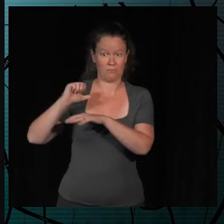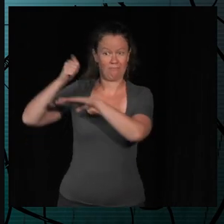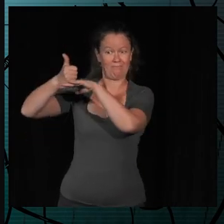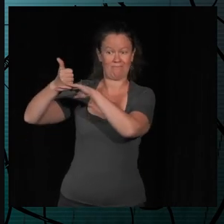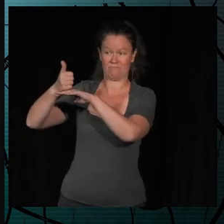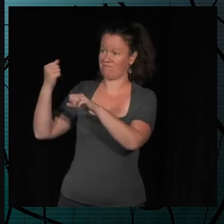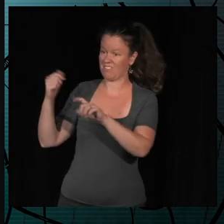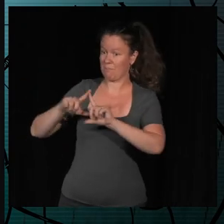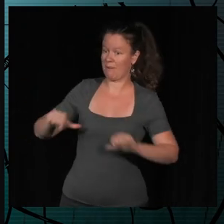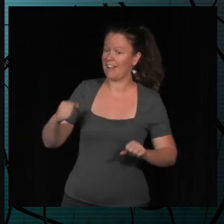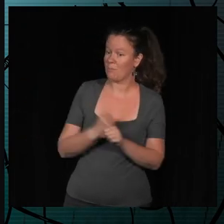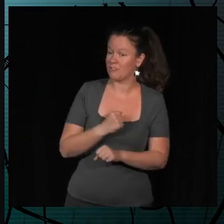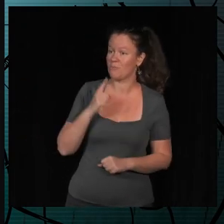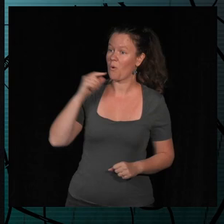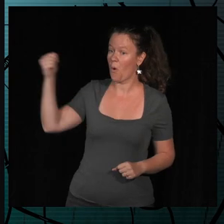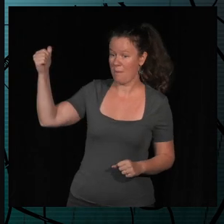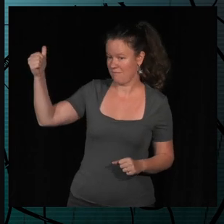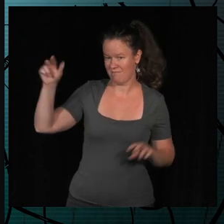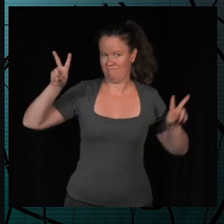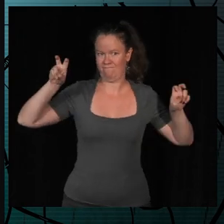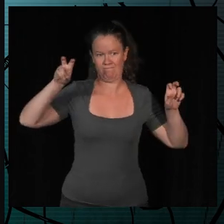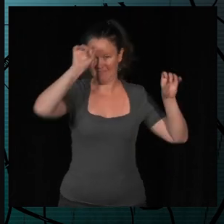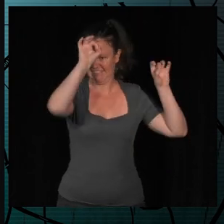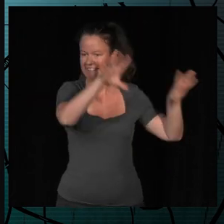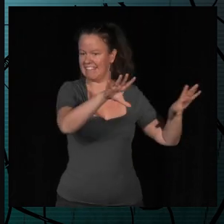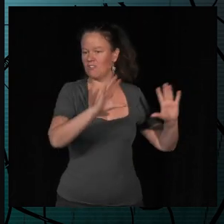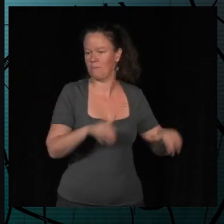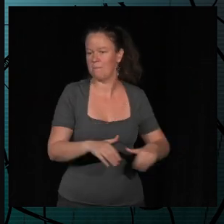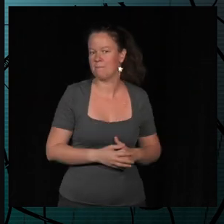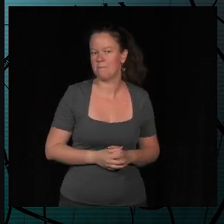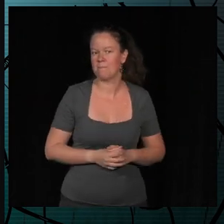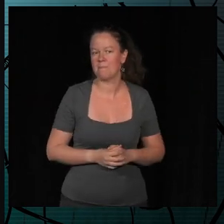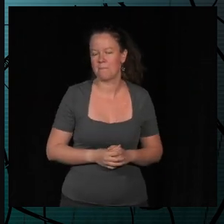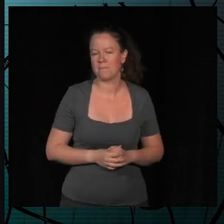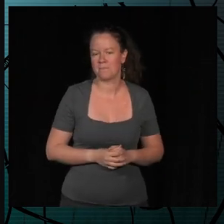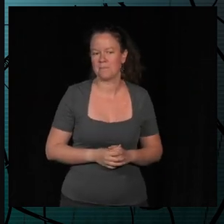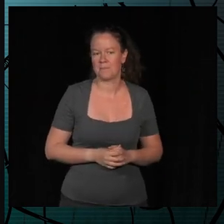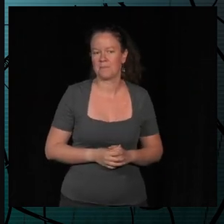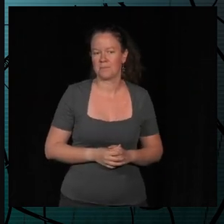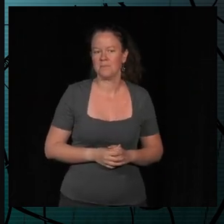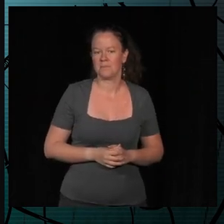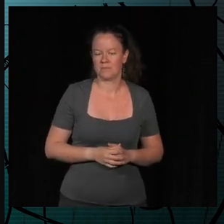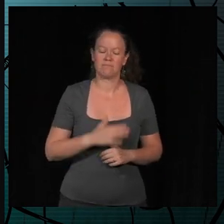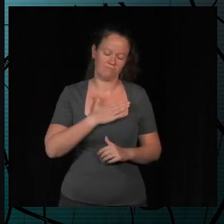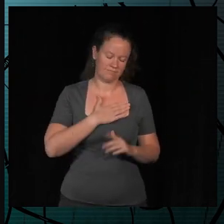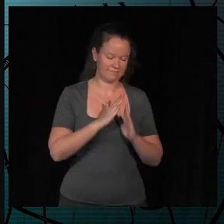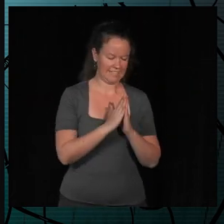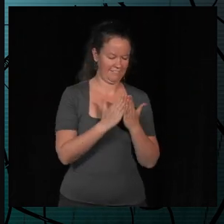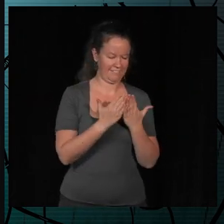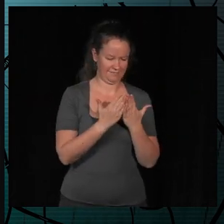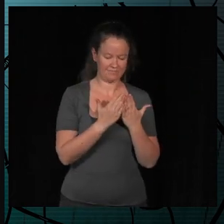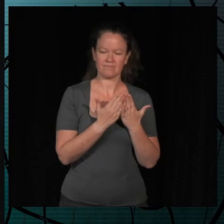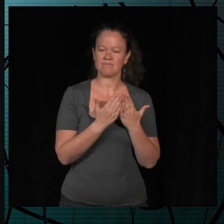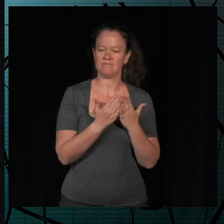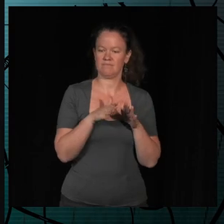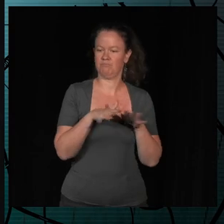eux-mêmes sont dans le déni par rapport à cette question là ben alors je sors un livre fin